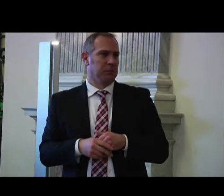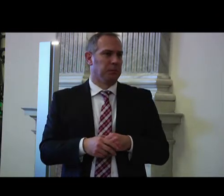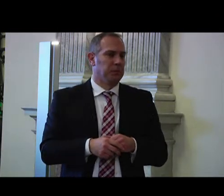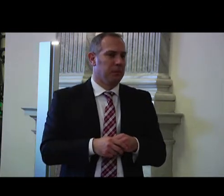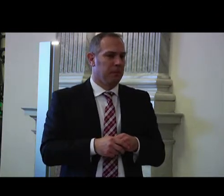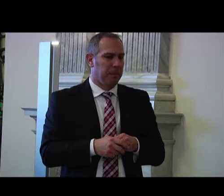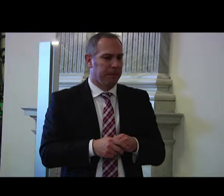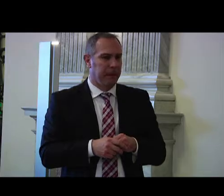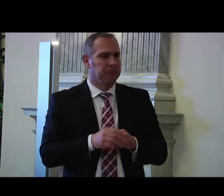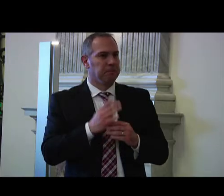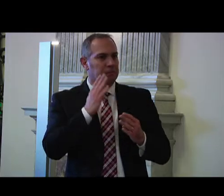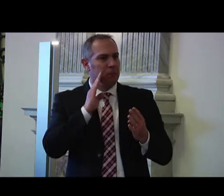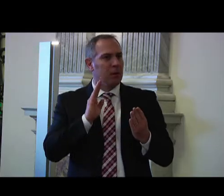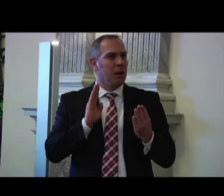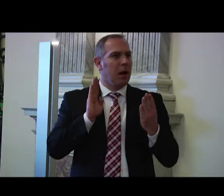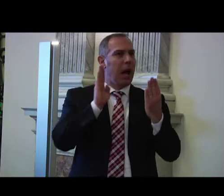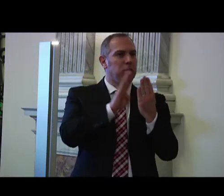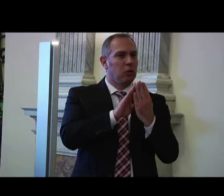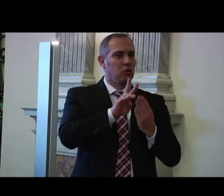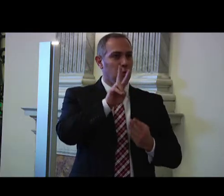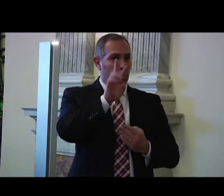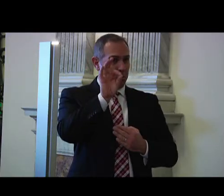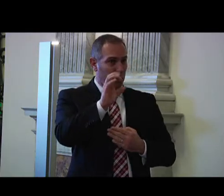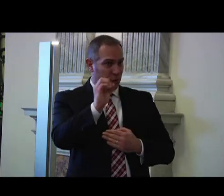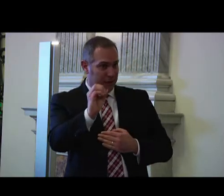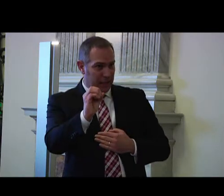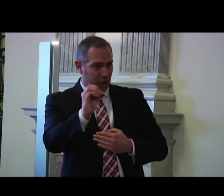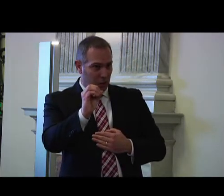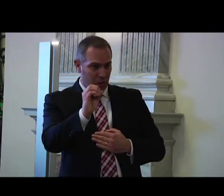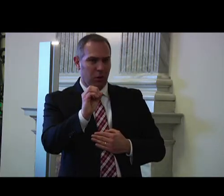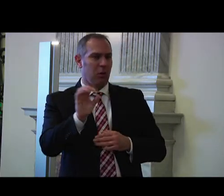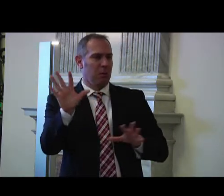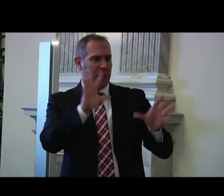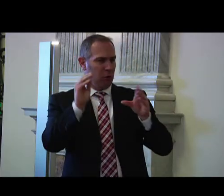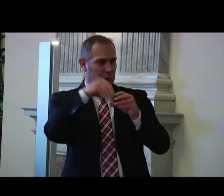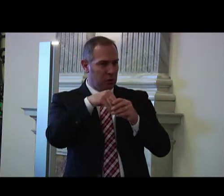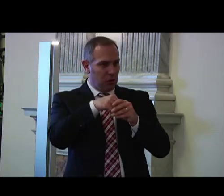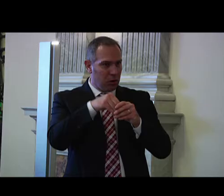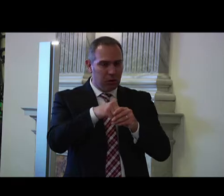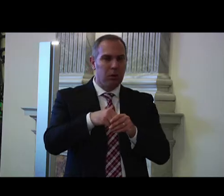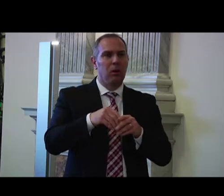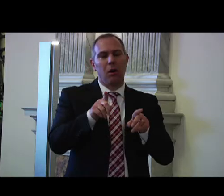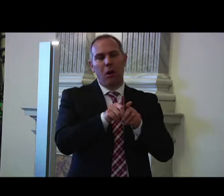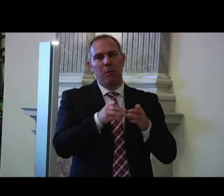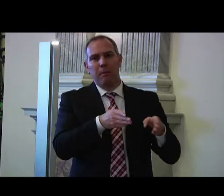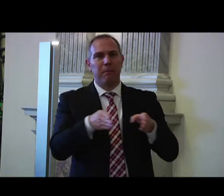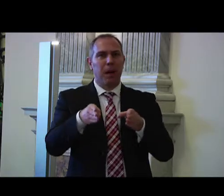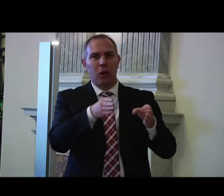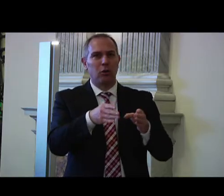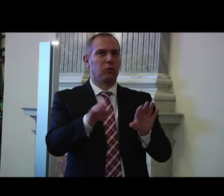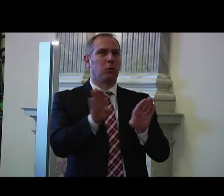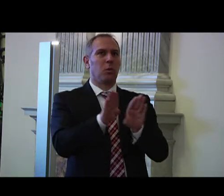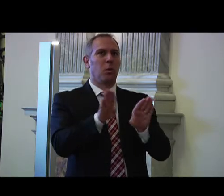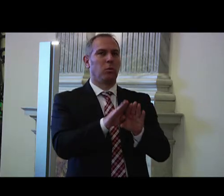l'approccio, quindi è un approccio come si dice 2.0, cioè il kit di formazione, così come il percorso non è uno strumento chiuso e statico, ma c'è